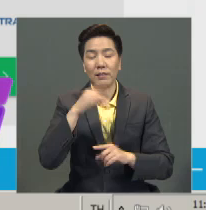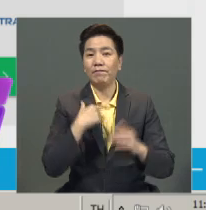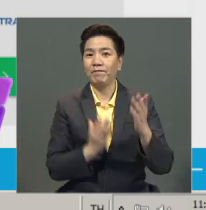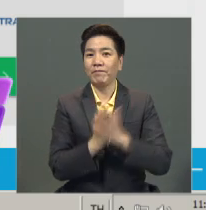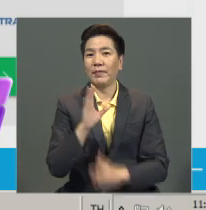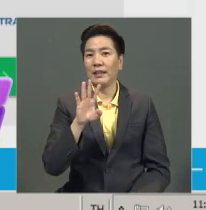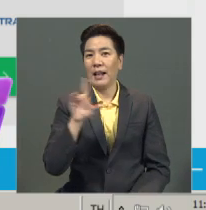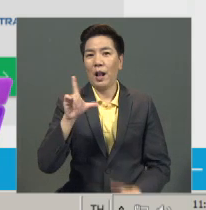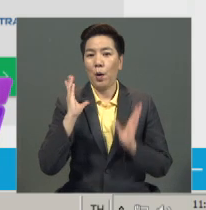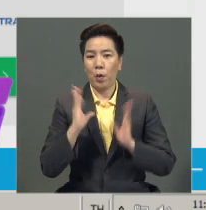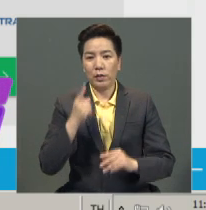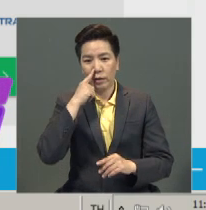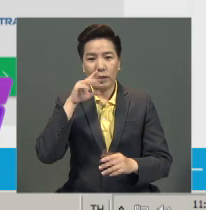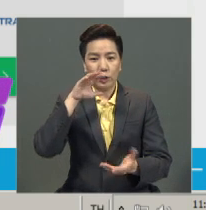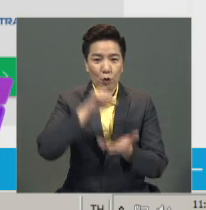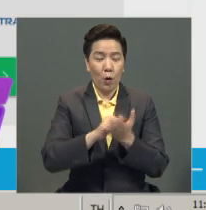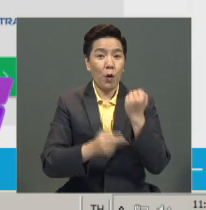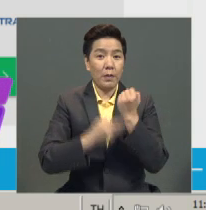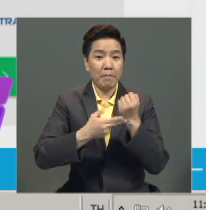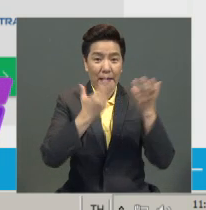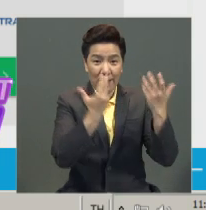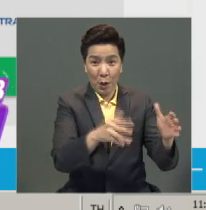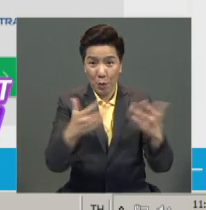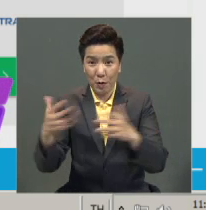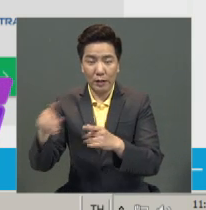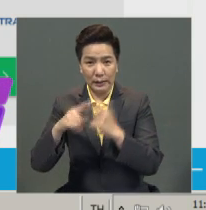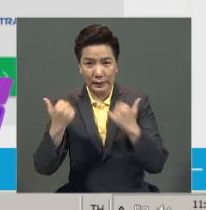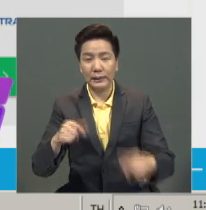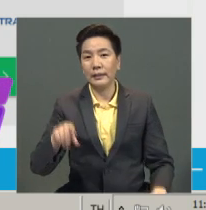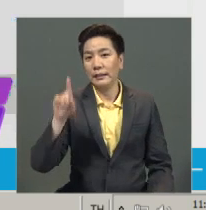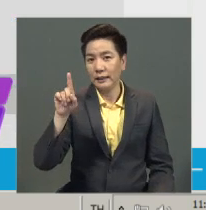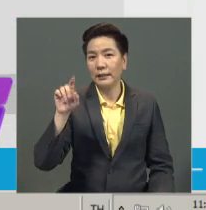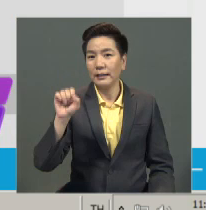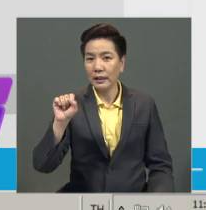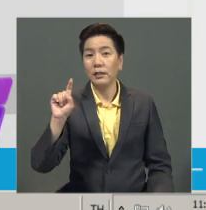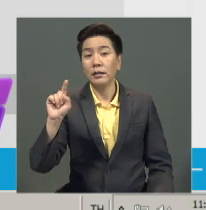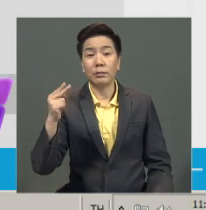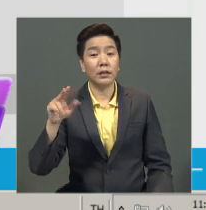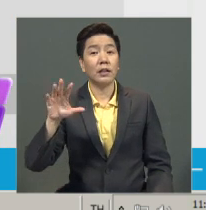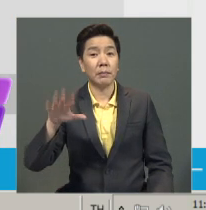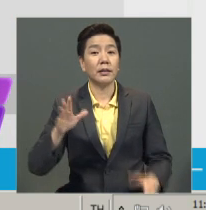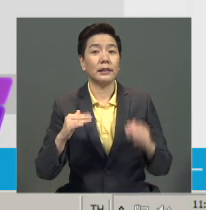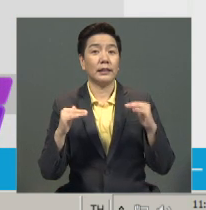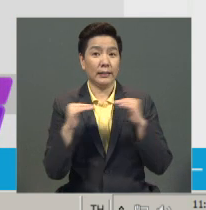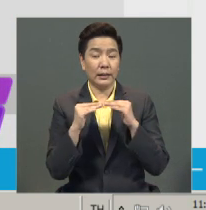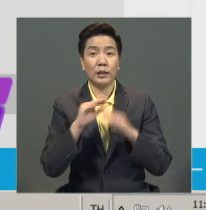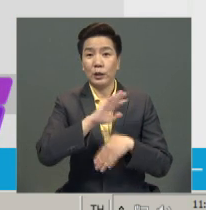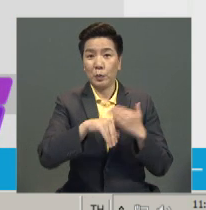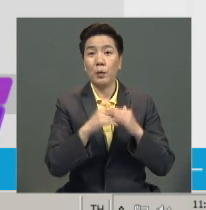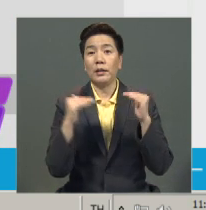กรกฎาคมล่าสุดคนที่ลงทะเบียนสำเร็จหรือว่า4ล้านคนแรกเนี่ยไปใช้สิทธิ์จองโรงแรมแล้วกว่า1แสนหนึ่ง 5010